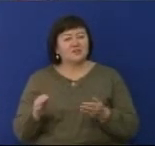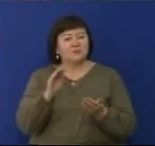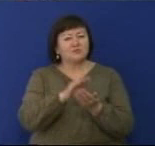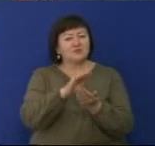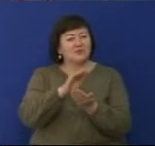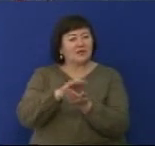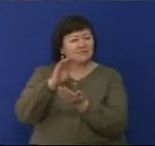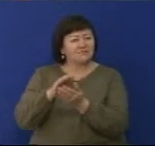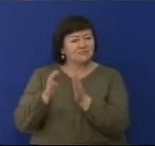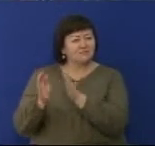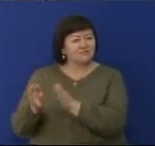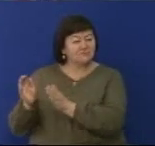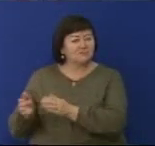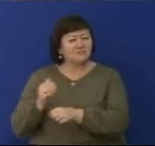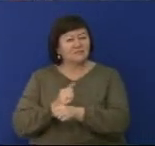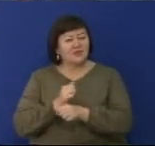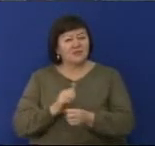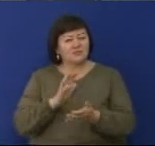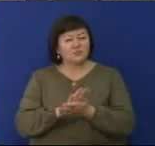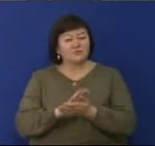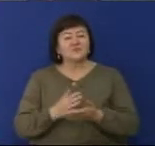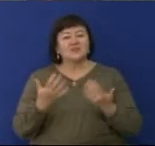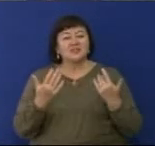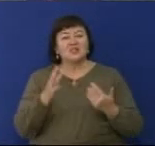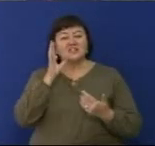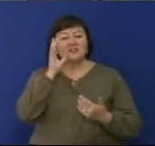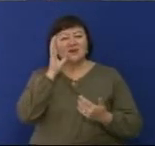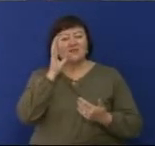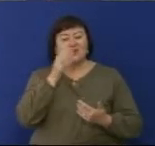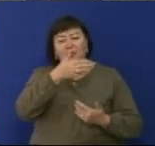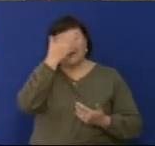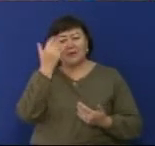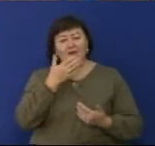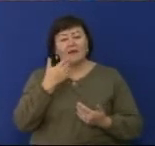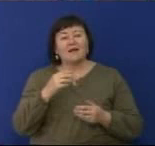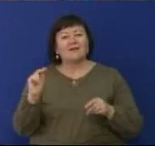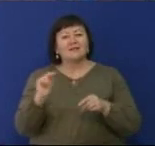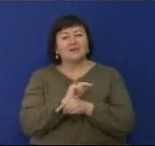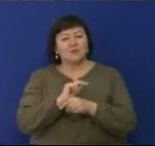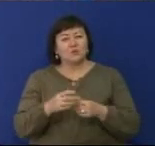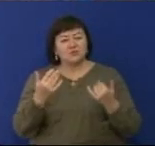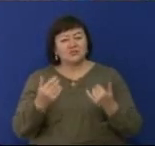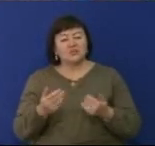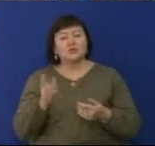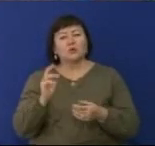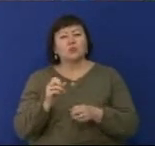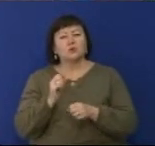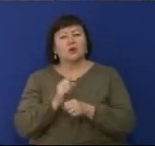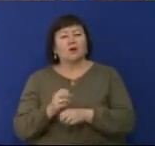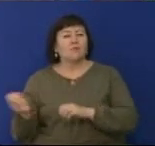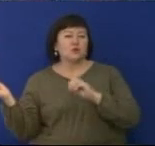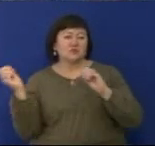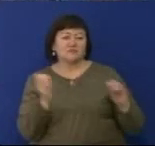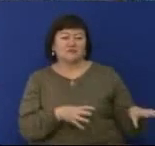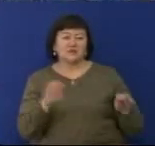как известно летний период пара ремонтов многие сельчане завершив отделку квартир попросту выкинут строительный мусор там